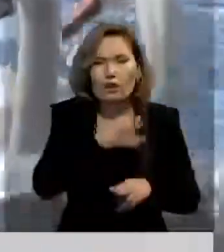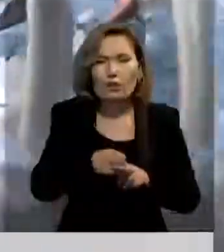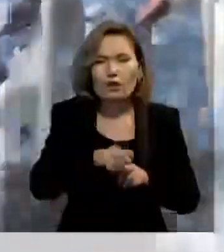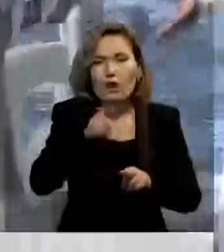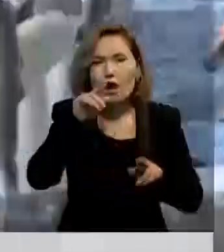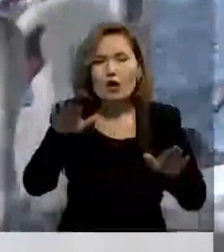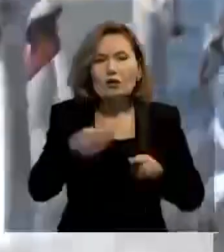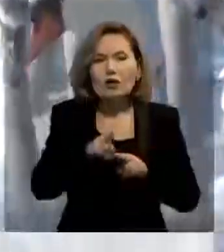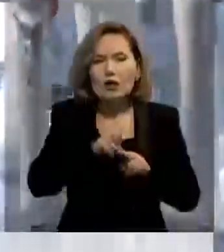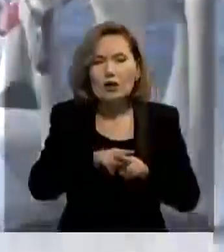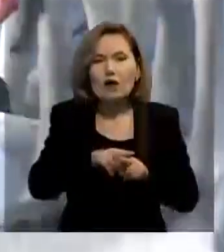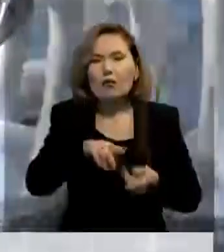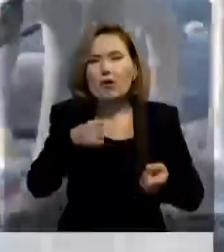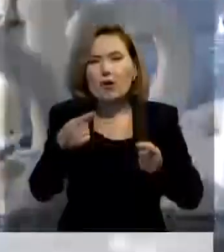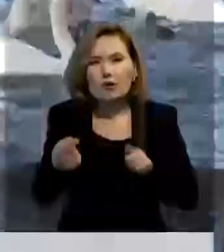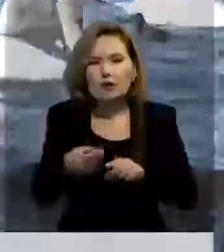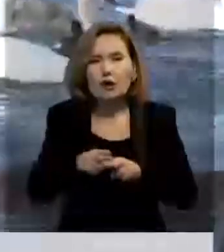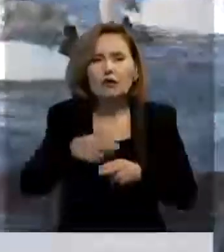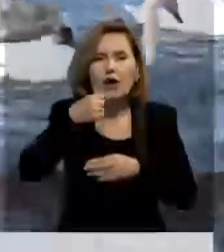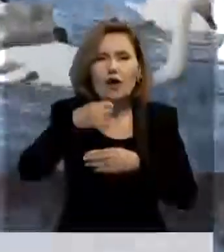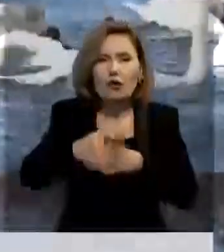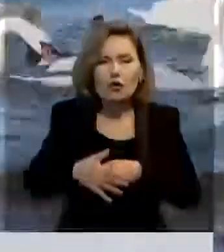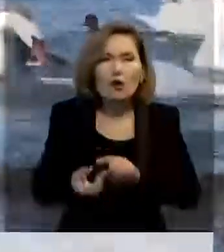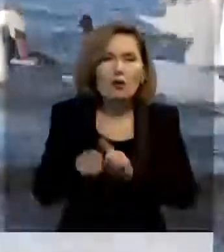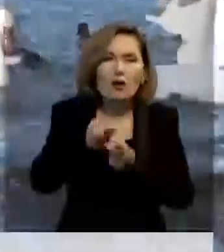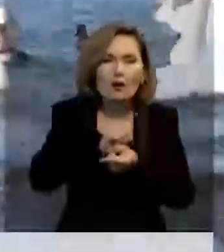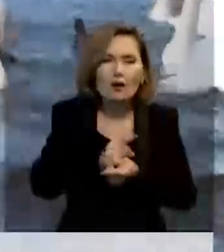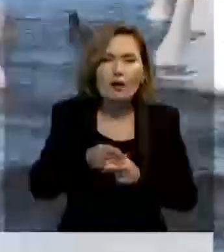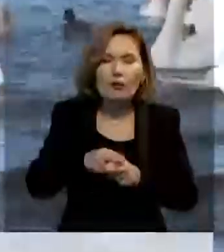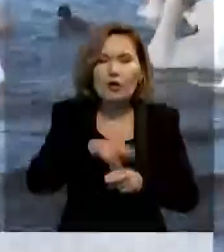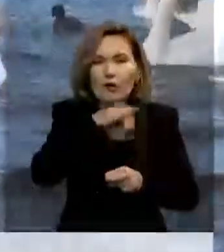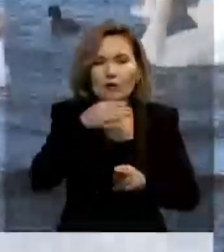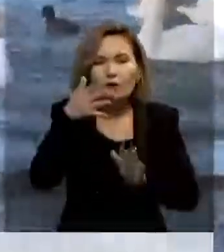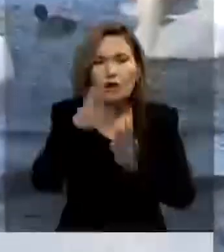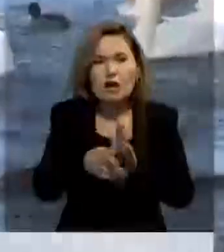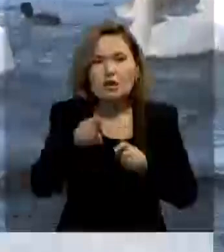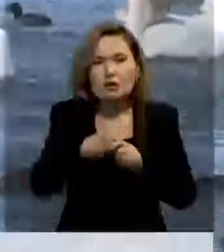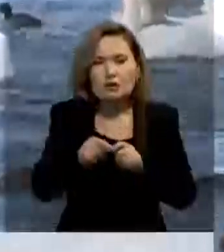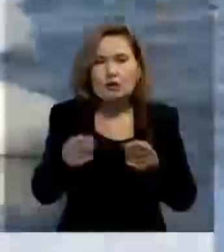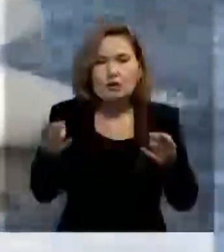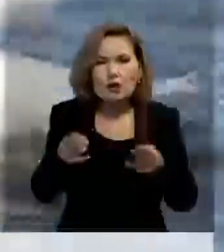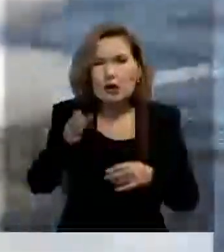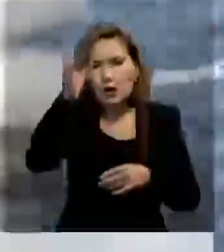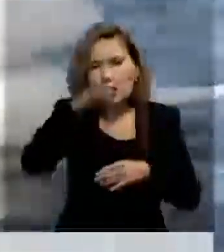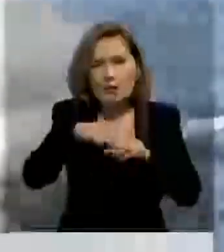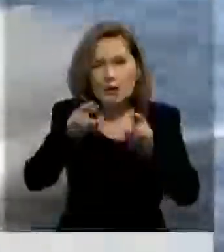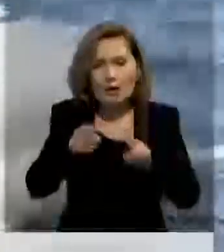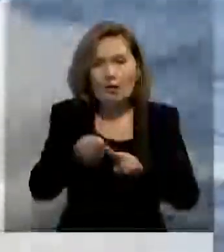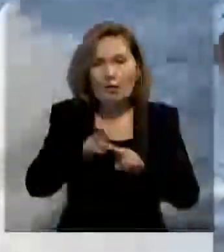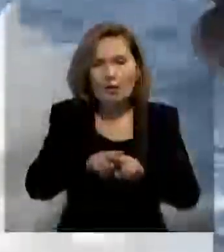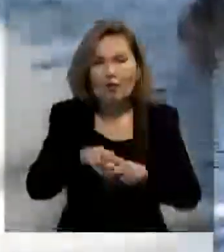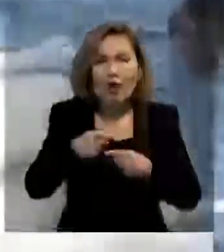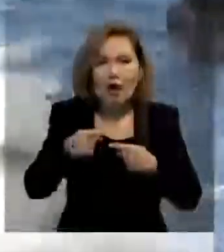Құстардың көшіп-қону бағыты мен мекен ету ортасын ауыстыруы әлі де зерттеуді қажет етеді. Мамандардың айтуынша, бұл құбылысқа